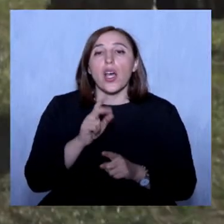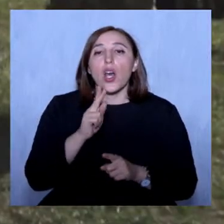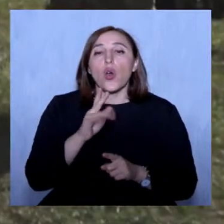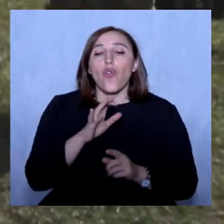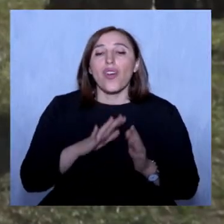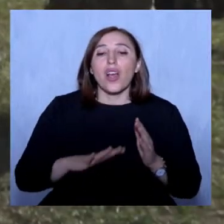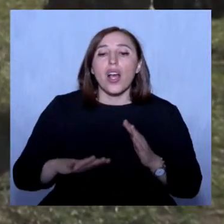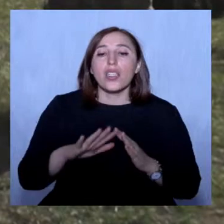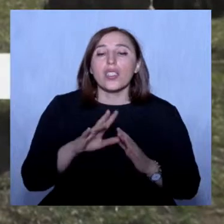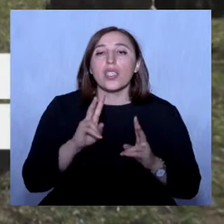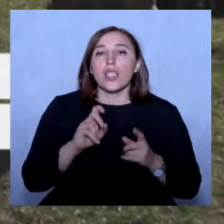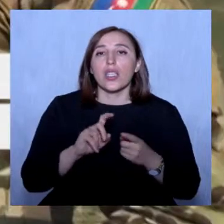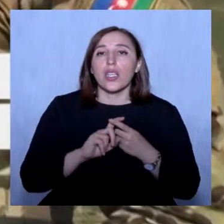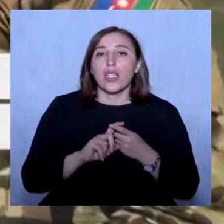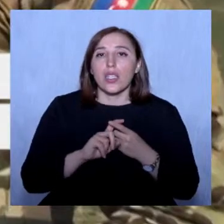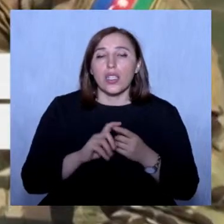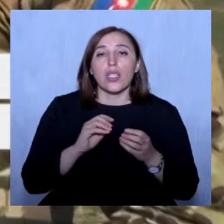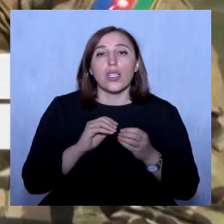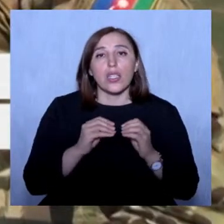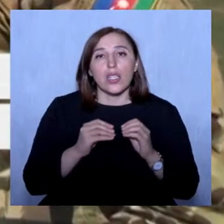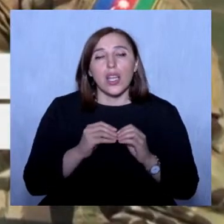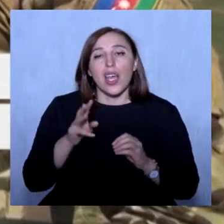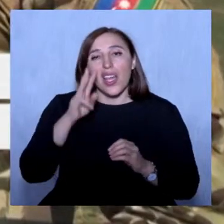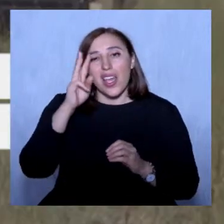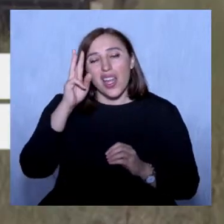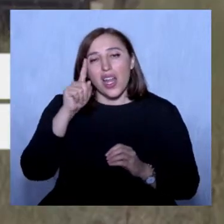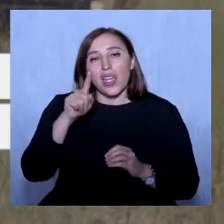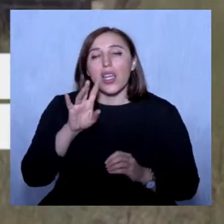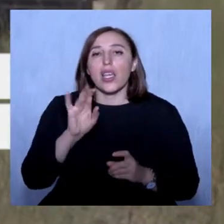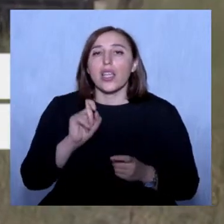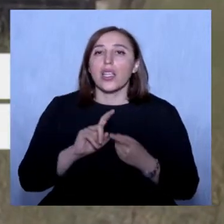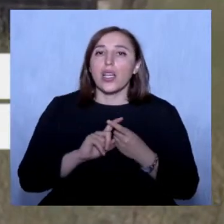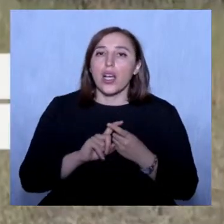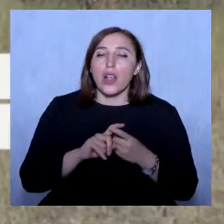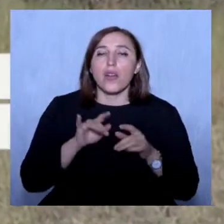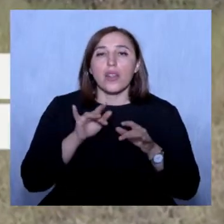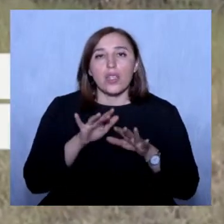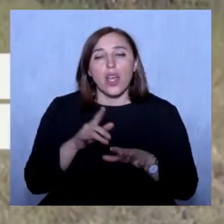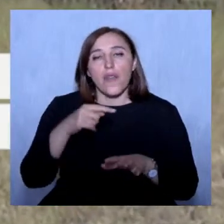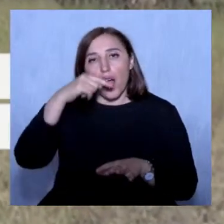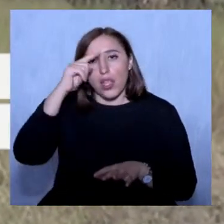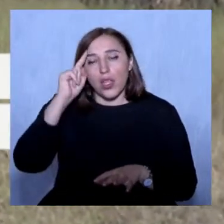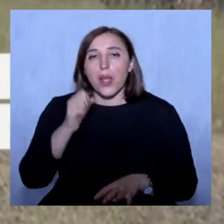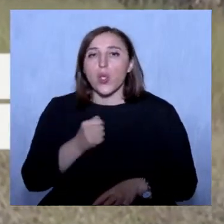զարգացումների, իրանի կենսական շահերի դեմ որոշ ռեջիմների գործողությունների և